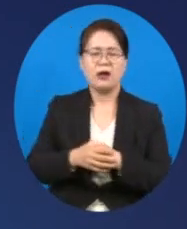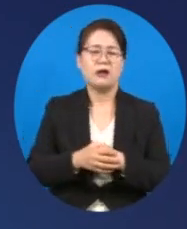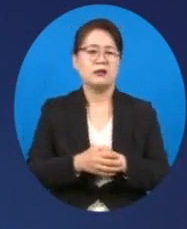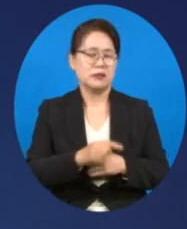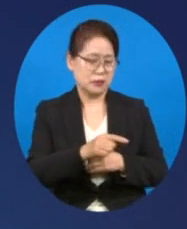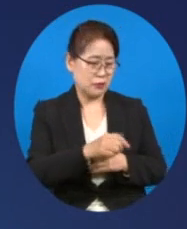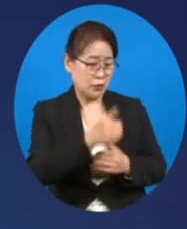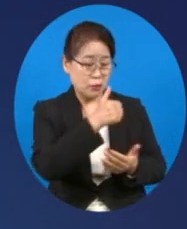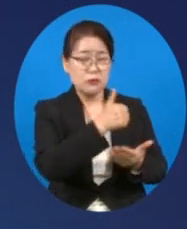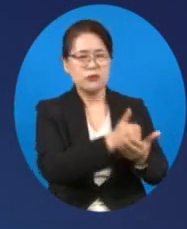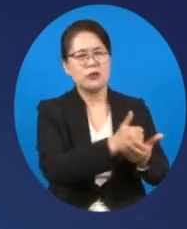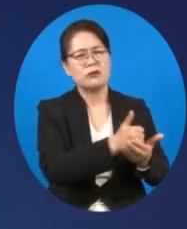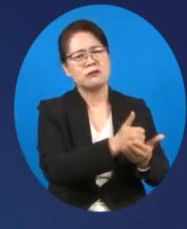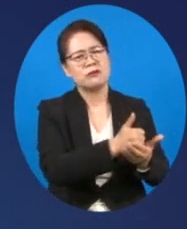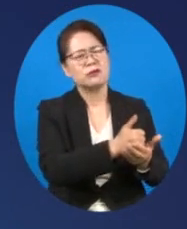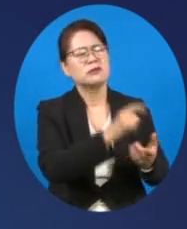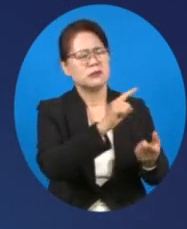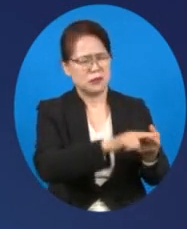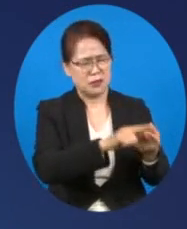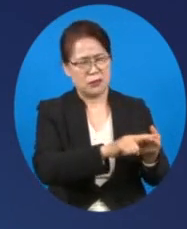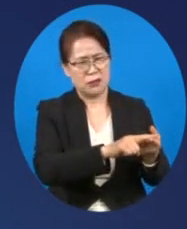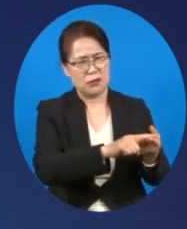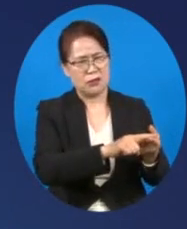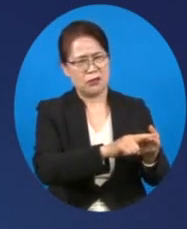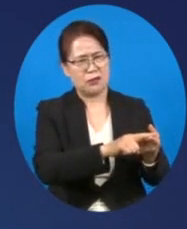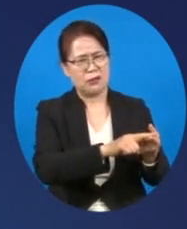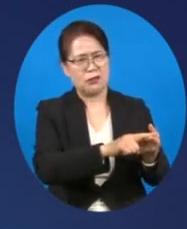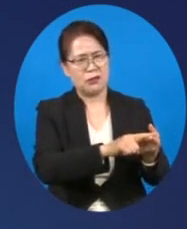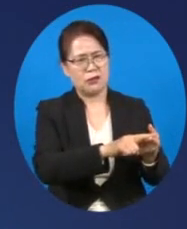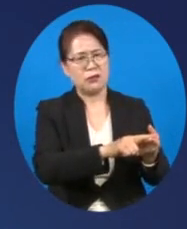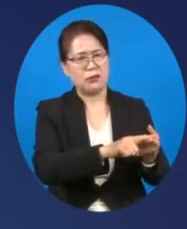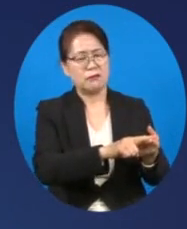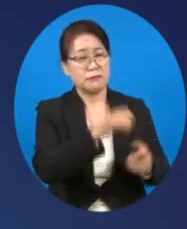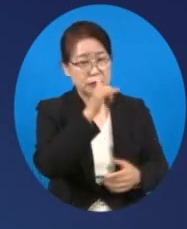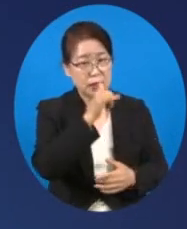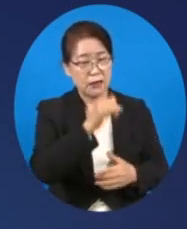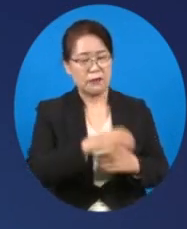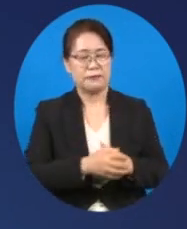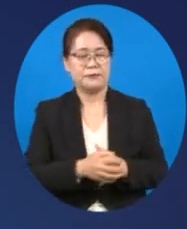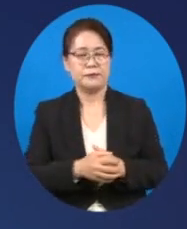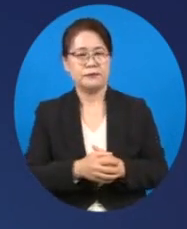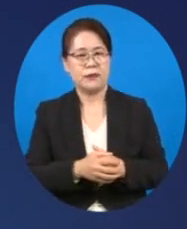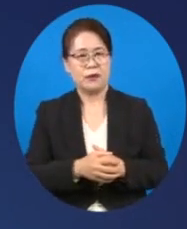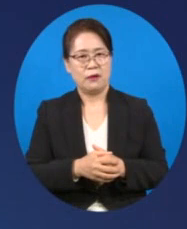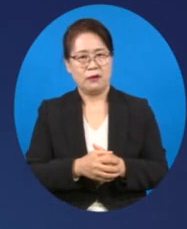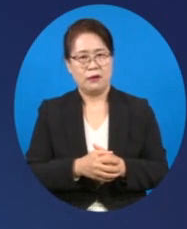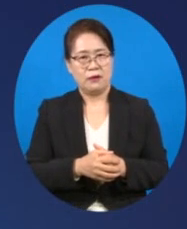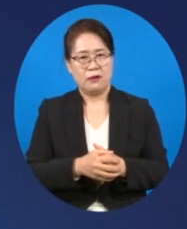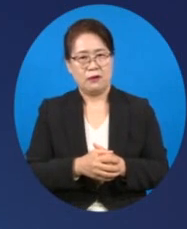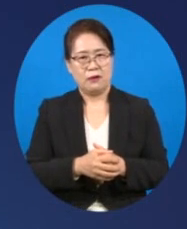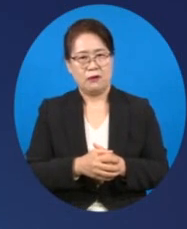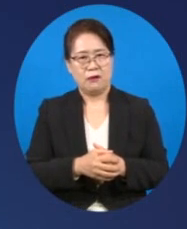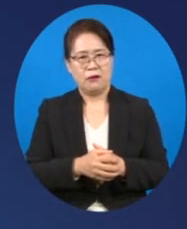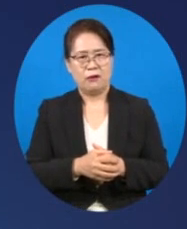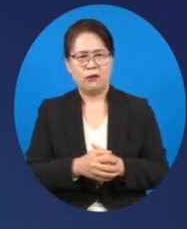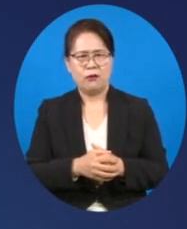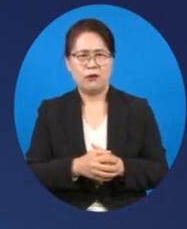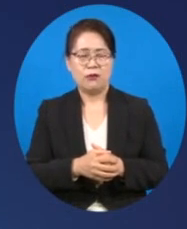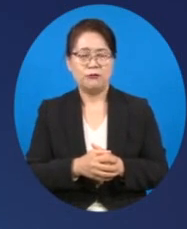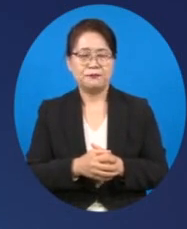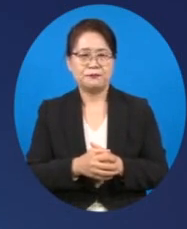그의 죄는 그대로 있게 될 것이니라 근데 여러분이 얼마나 무서운 말인지 아세요